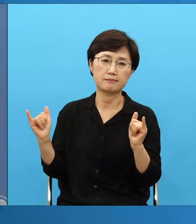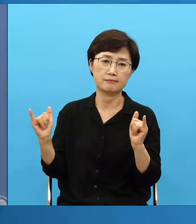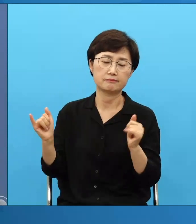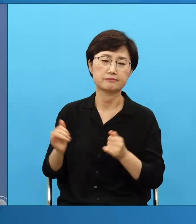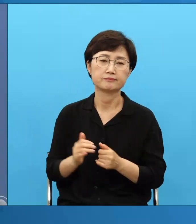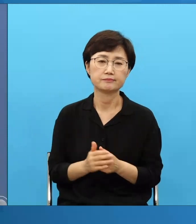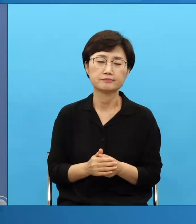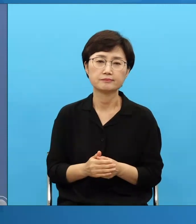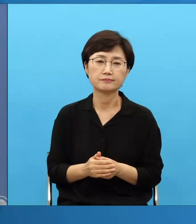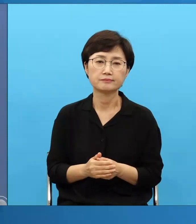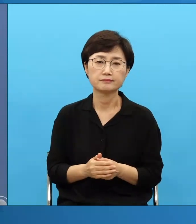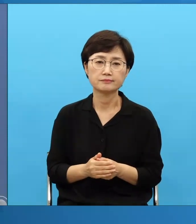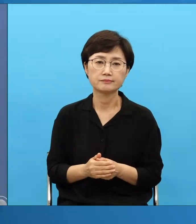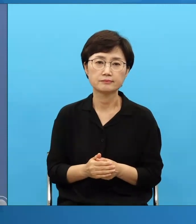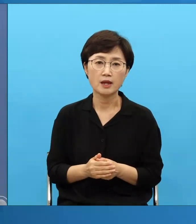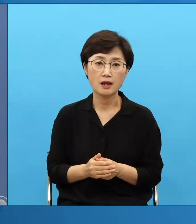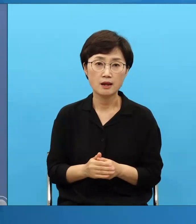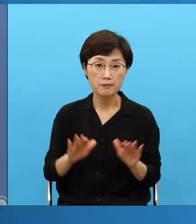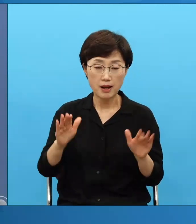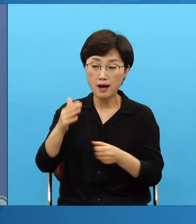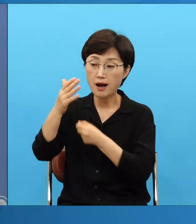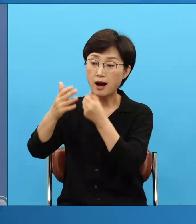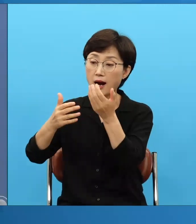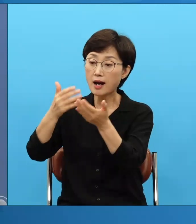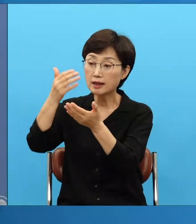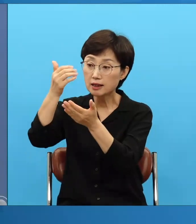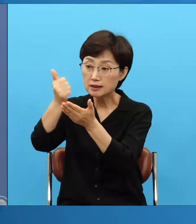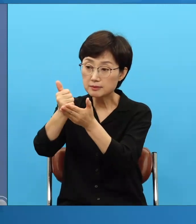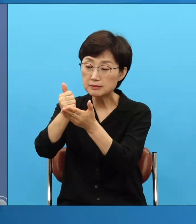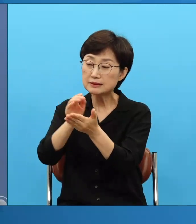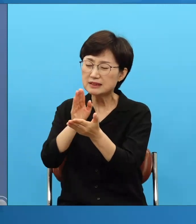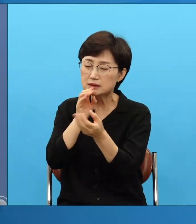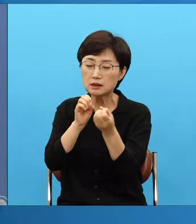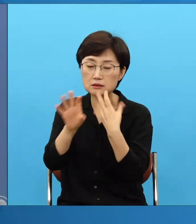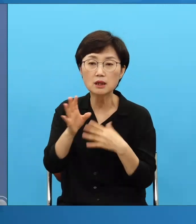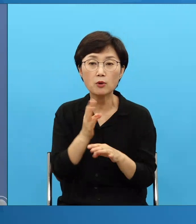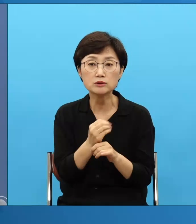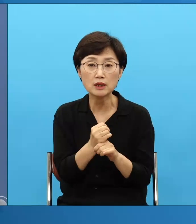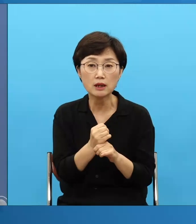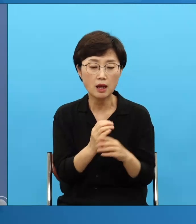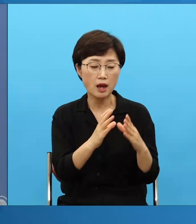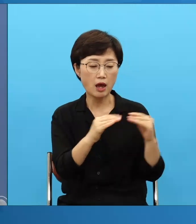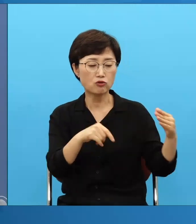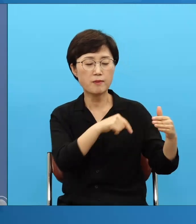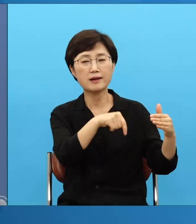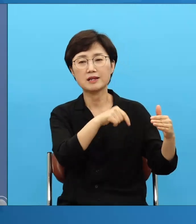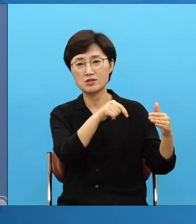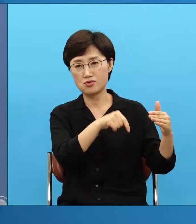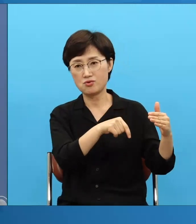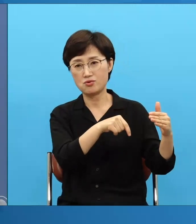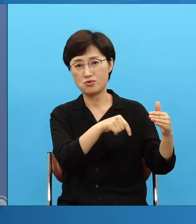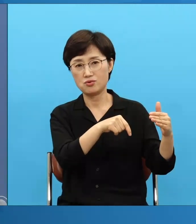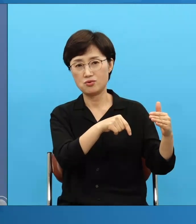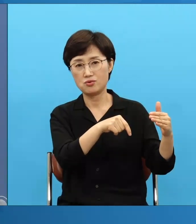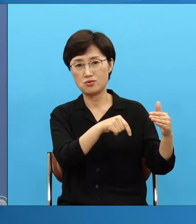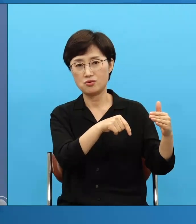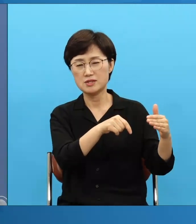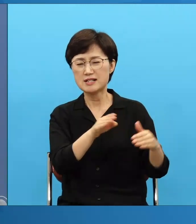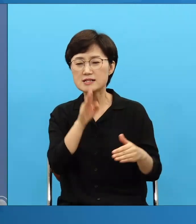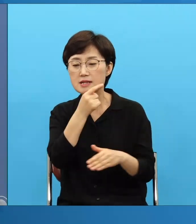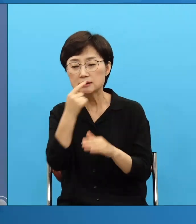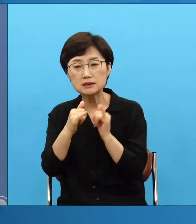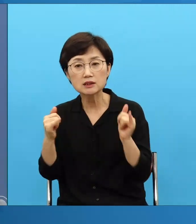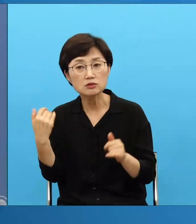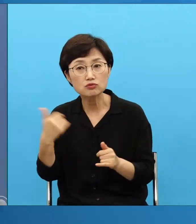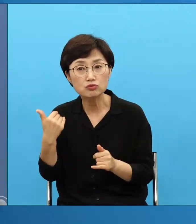this covenant were able to fulfill 하나님의 God's will. 진짜 응답은 애굽에서, And then all God's true answers are in Egypt. 하나님의 진짜 정의는